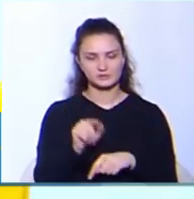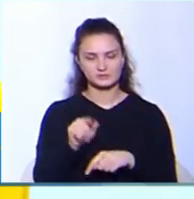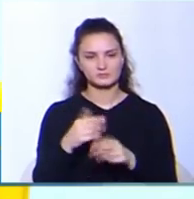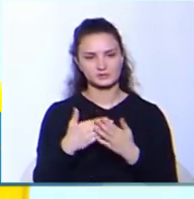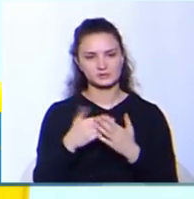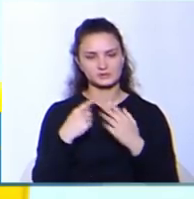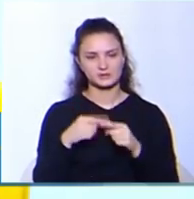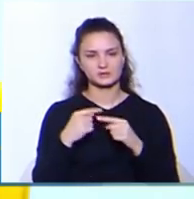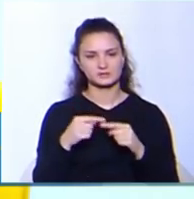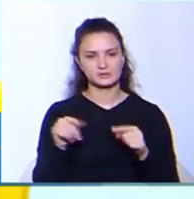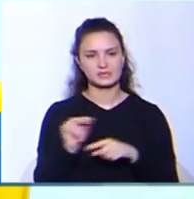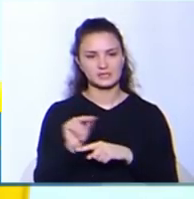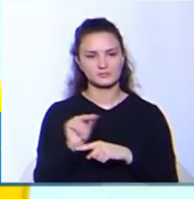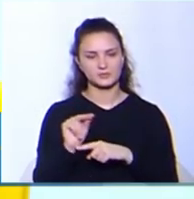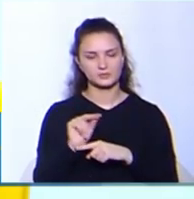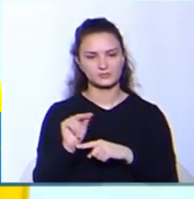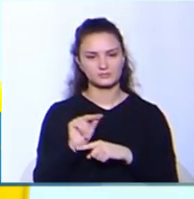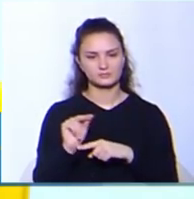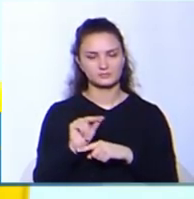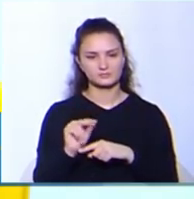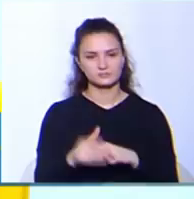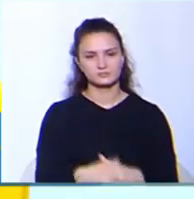თქვა სხვადასხვა თერაპიულ